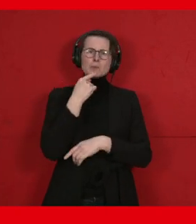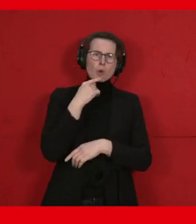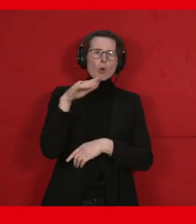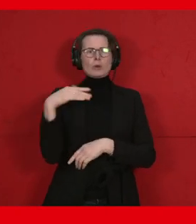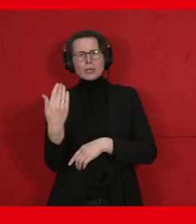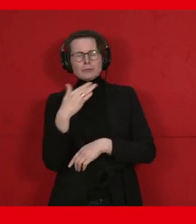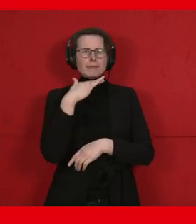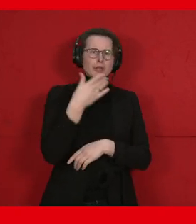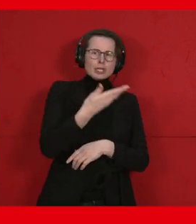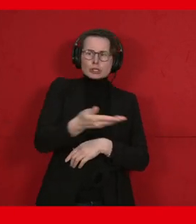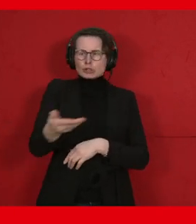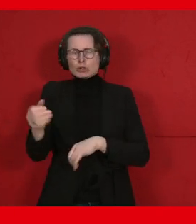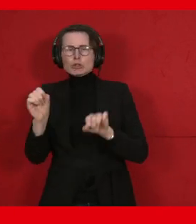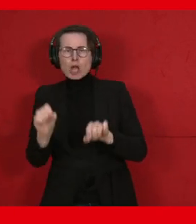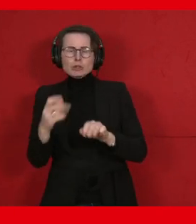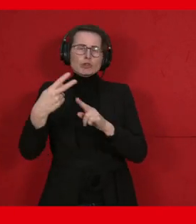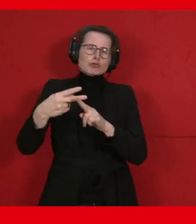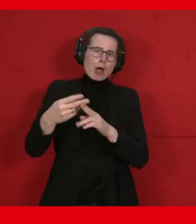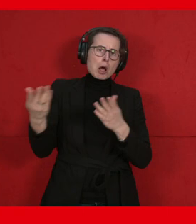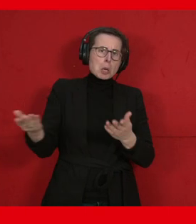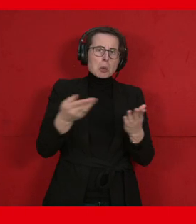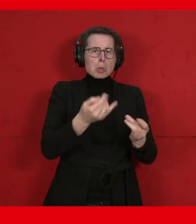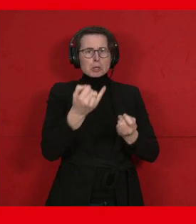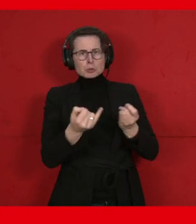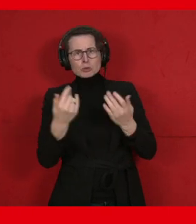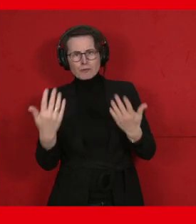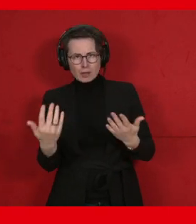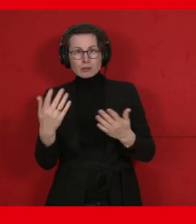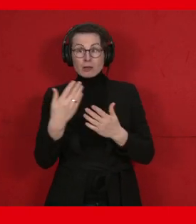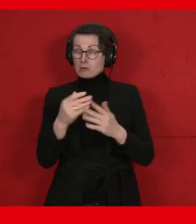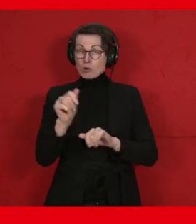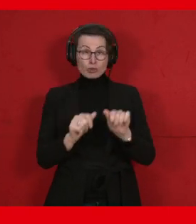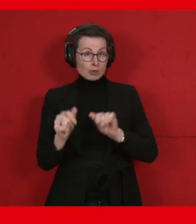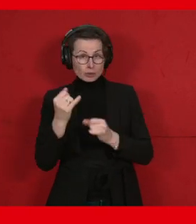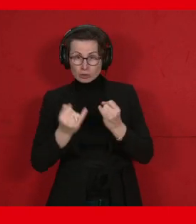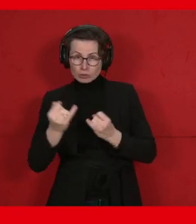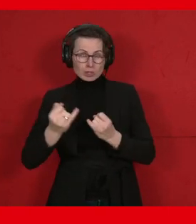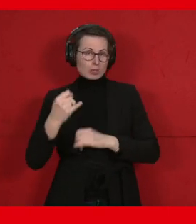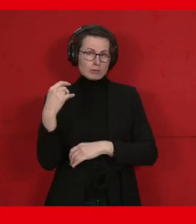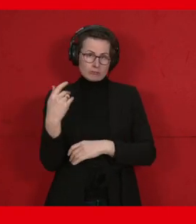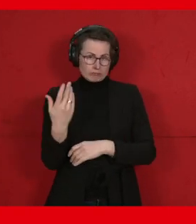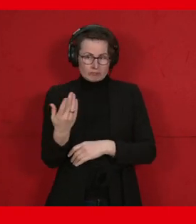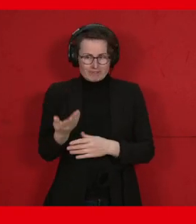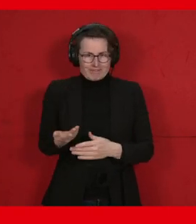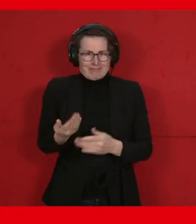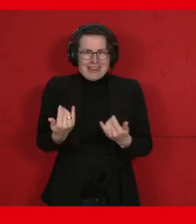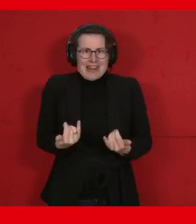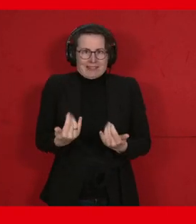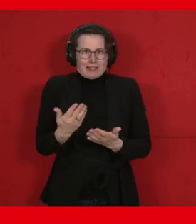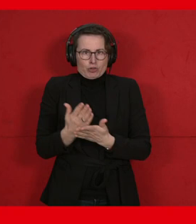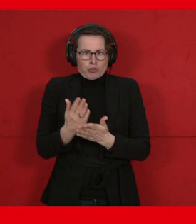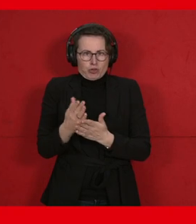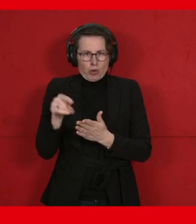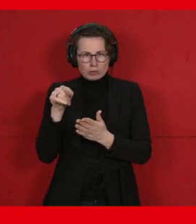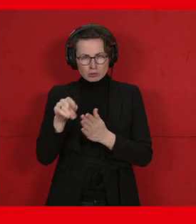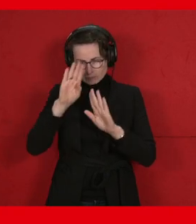mit Wasserstoff machen könnte in der Industrie, in der Stahlindustrie. Es gibt die chemische Industrie, die natürlich jetzt schon